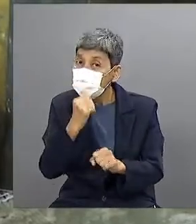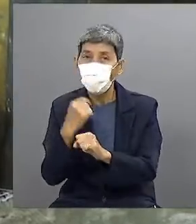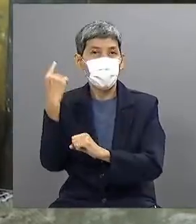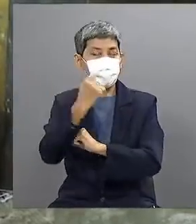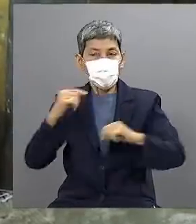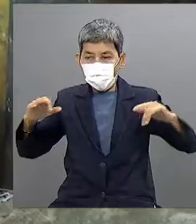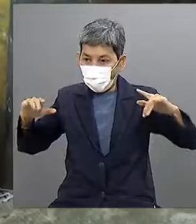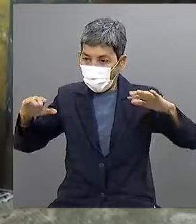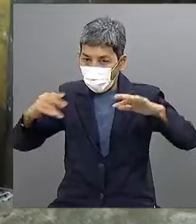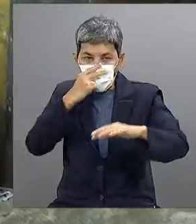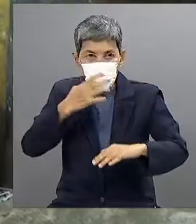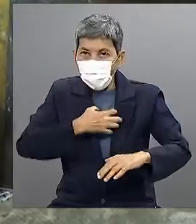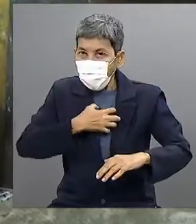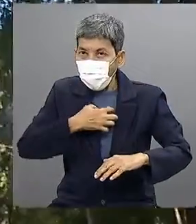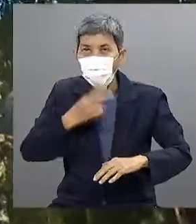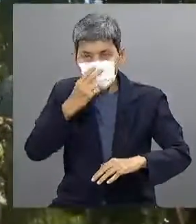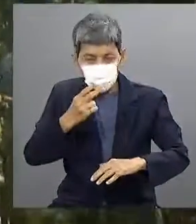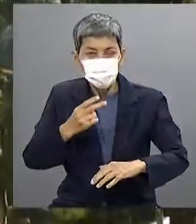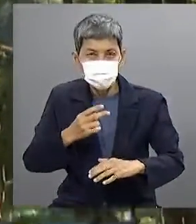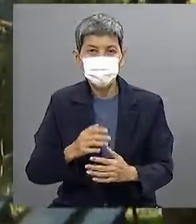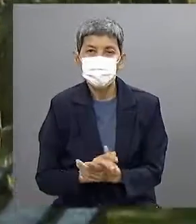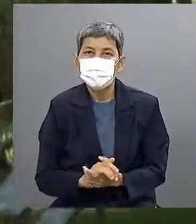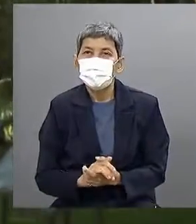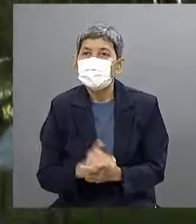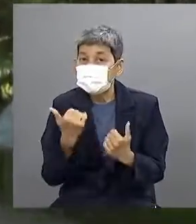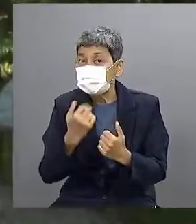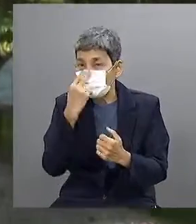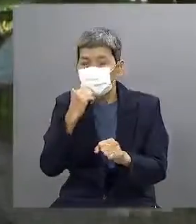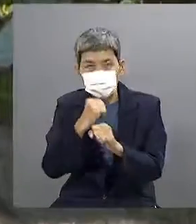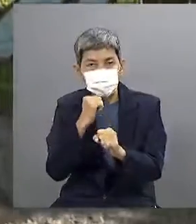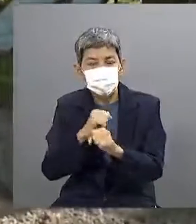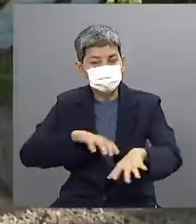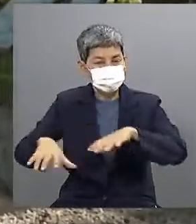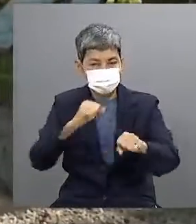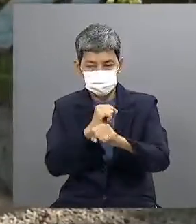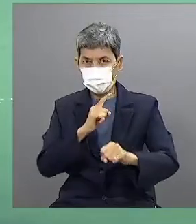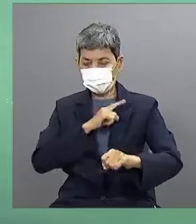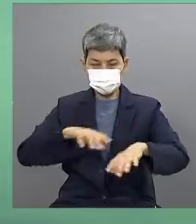จะเข้ามาในพื้นที่อีกหลายเท่าตัวซึ่งจำเป็นต้องมีผู้บริหารเข้ามาจัดการ